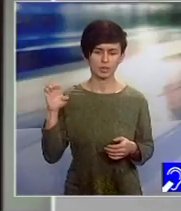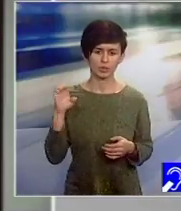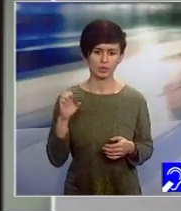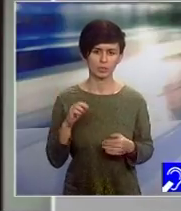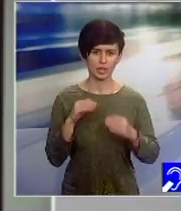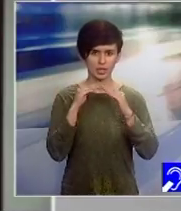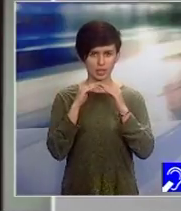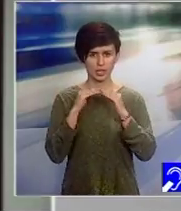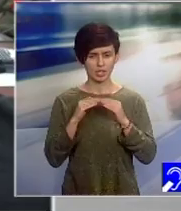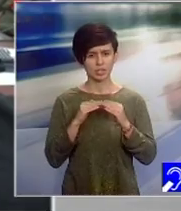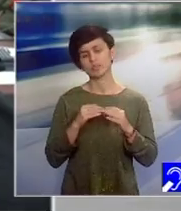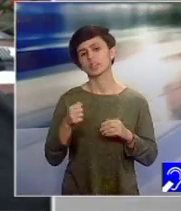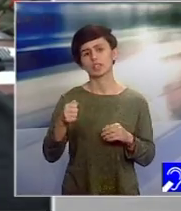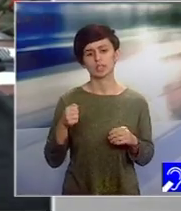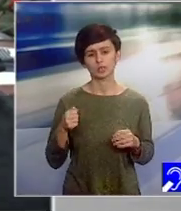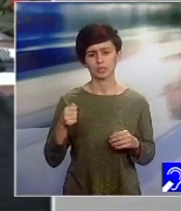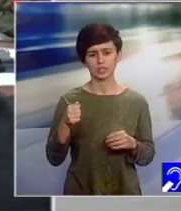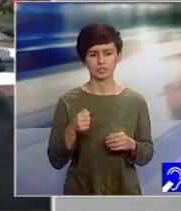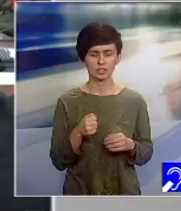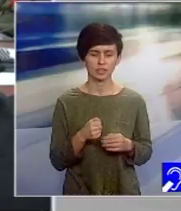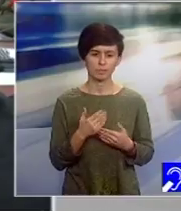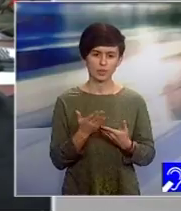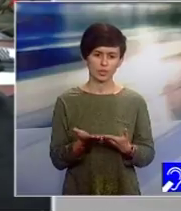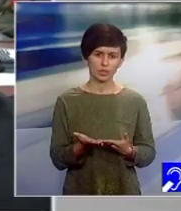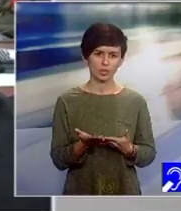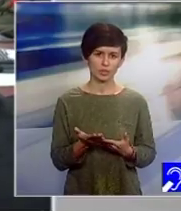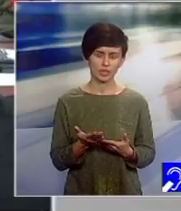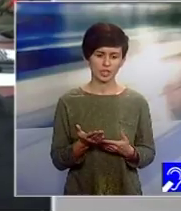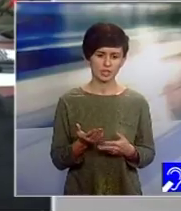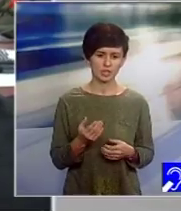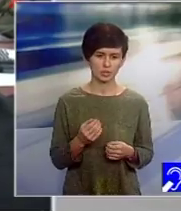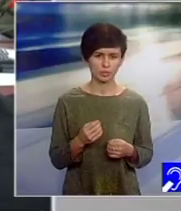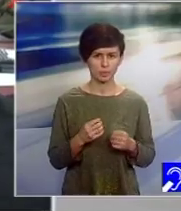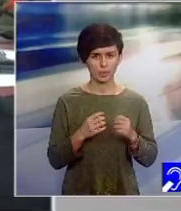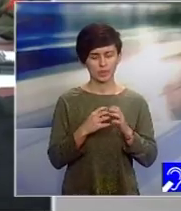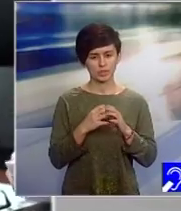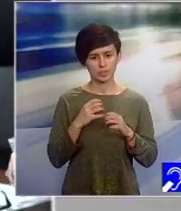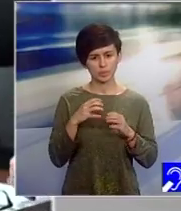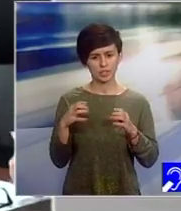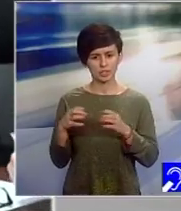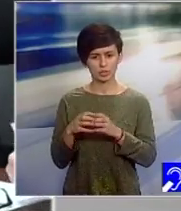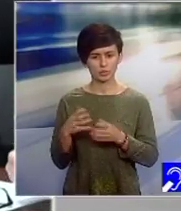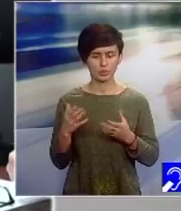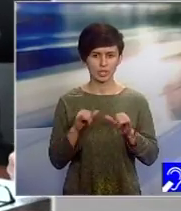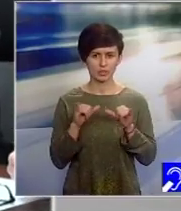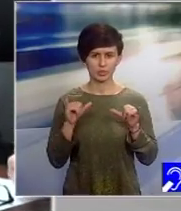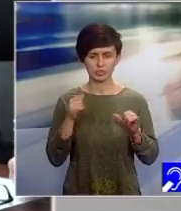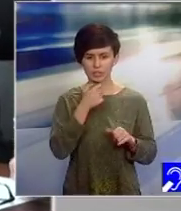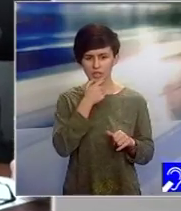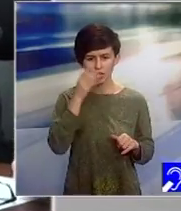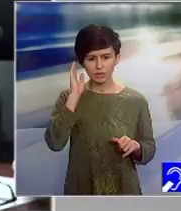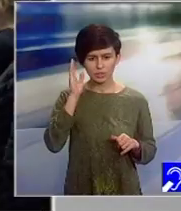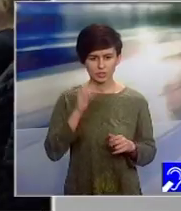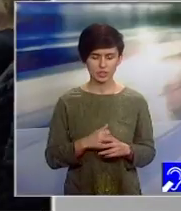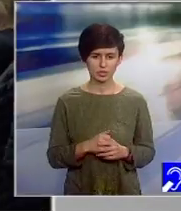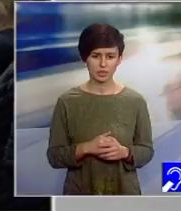la nivel turistic, într-o ofertă unitară, cu un brand comun, pe care o să-l dezvoltăm în anul care vine. Valorile de patrimoniu